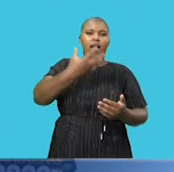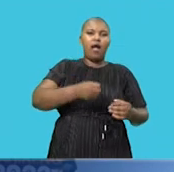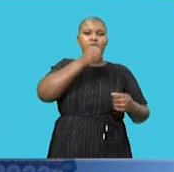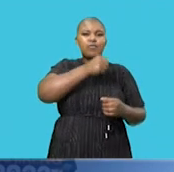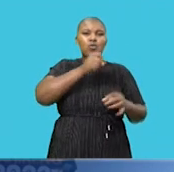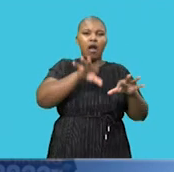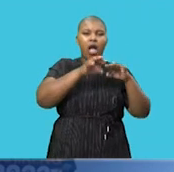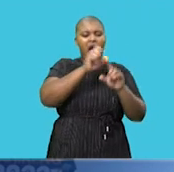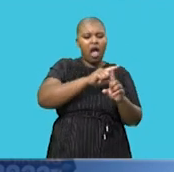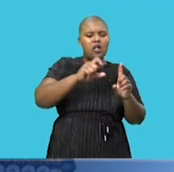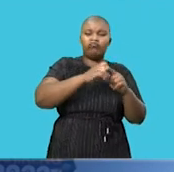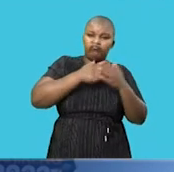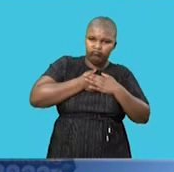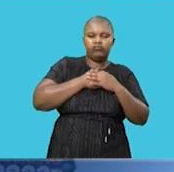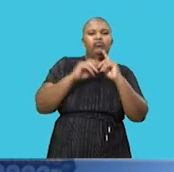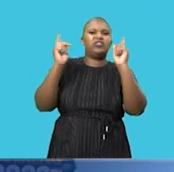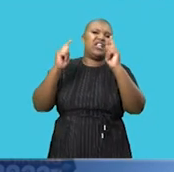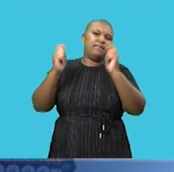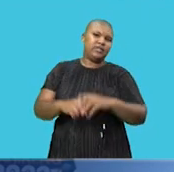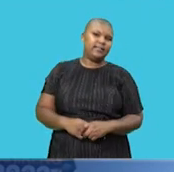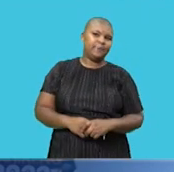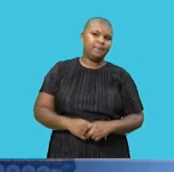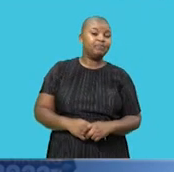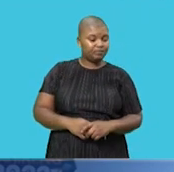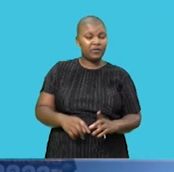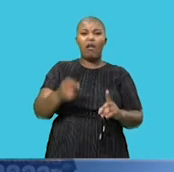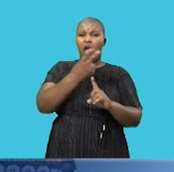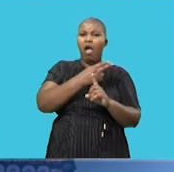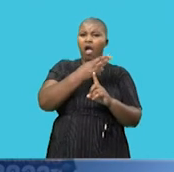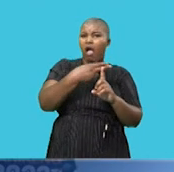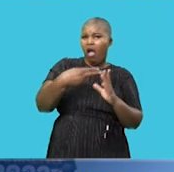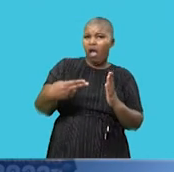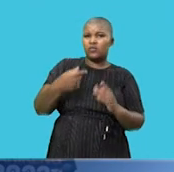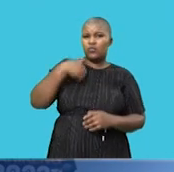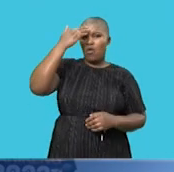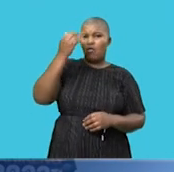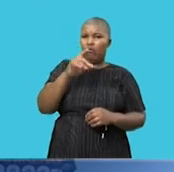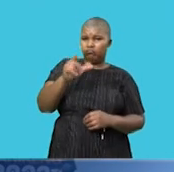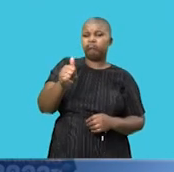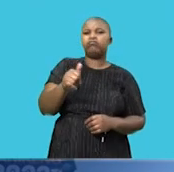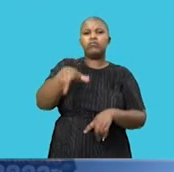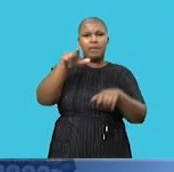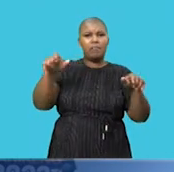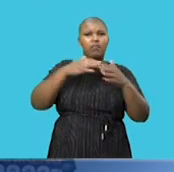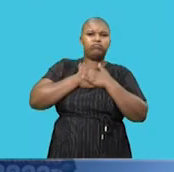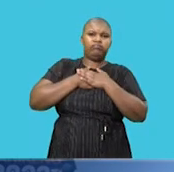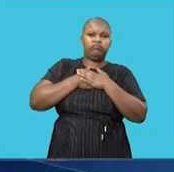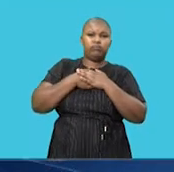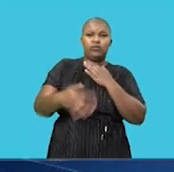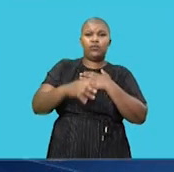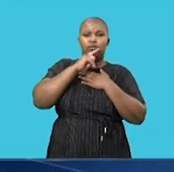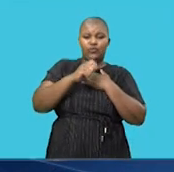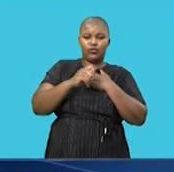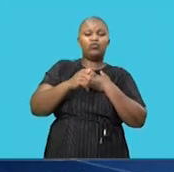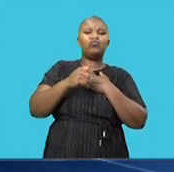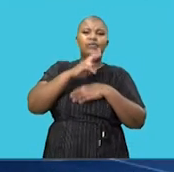is our culture, which is the arts, that we know that our people, to them, it's bread